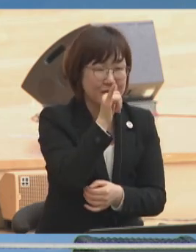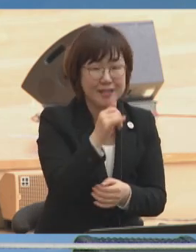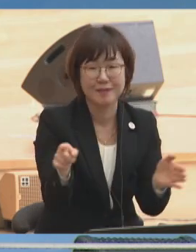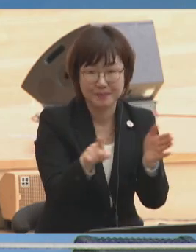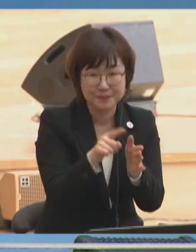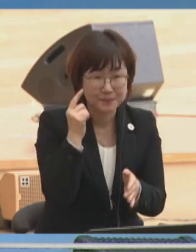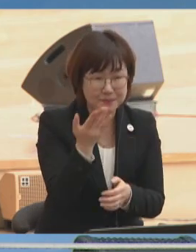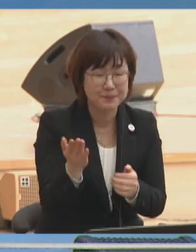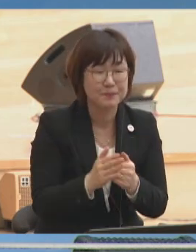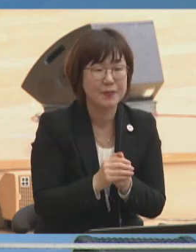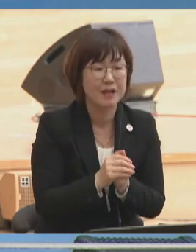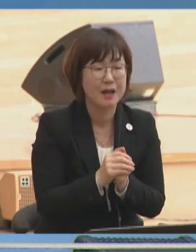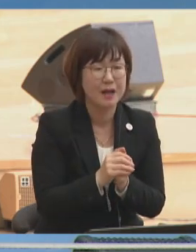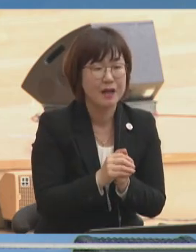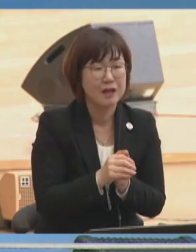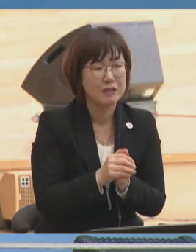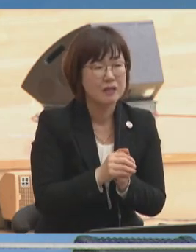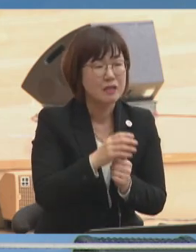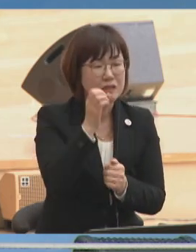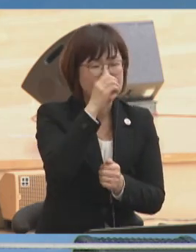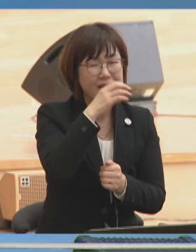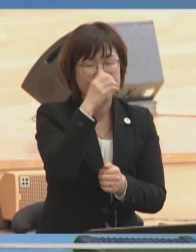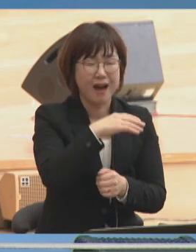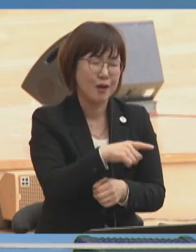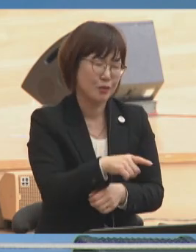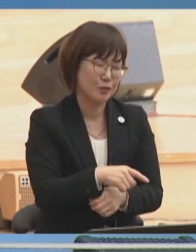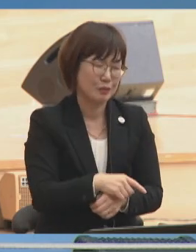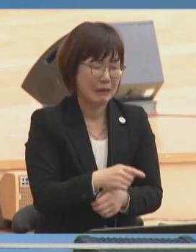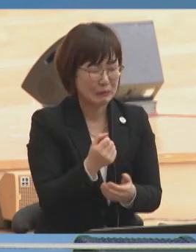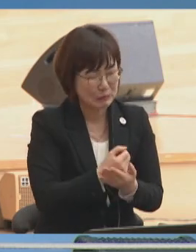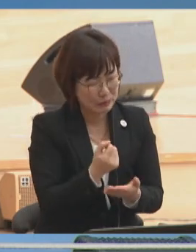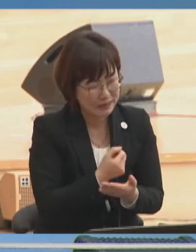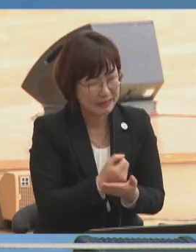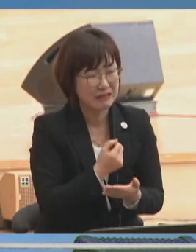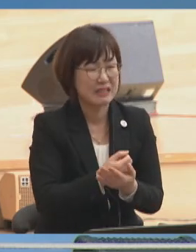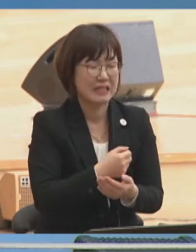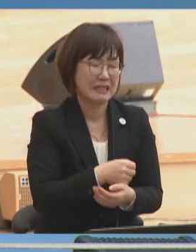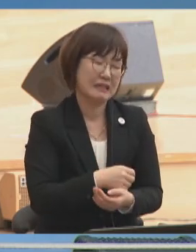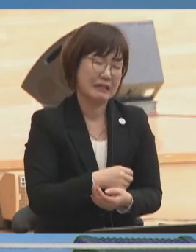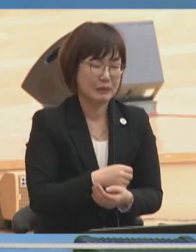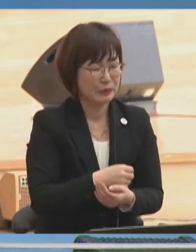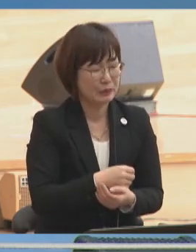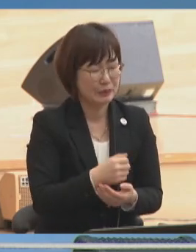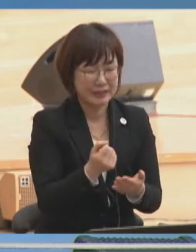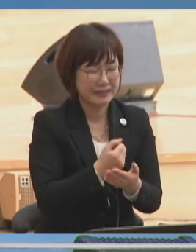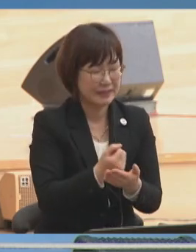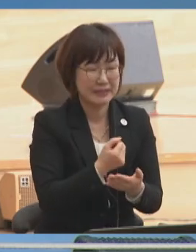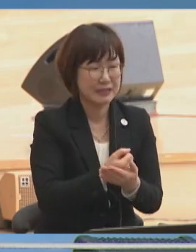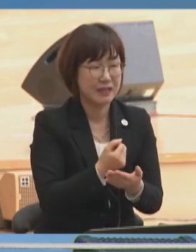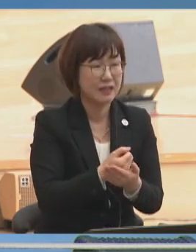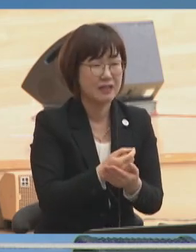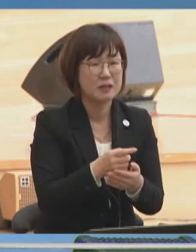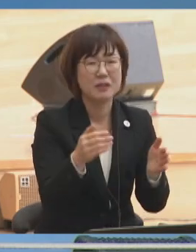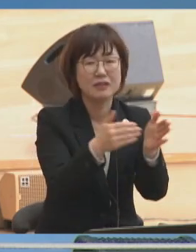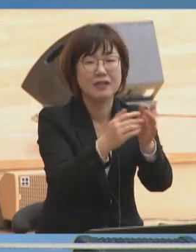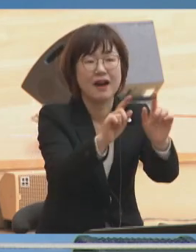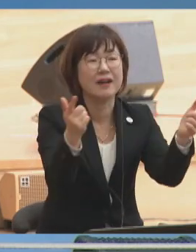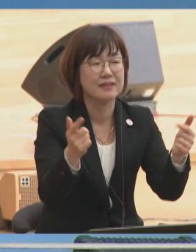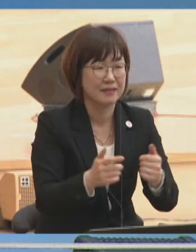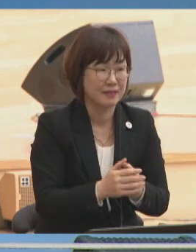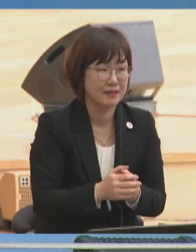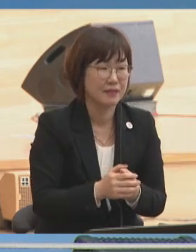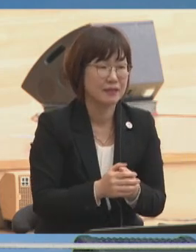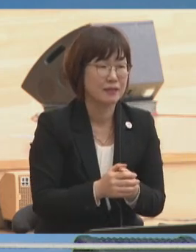믿습니다. 아멘. 그냥 아이고 참 안 됐다, 쯧쯧쯧, 아이고 왜 저러나, 그 정도를 얘기하는 게